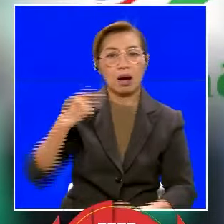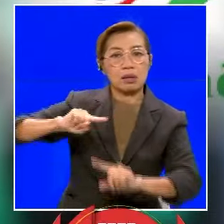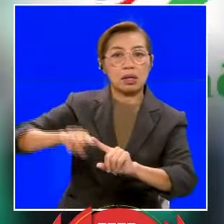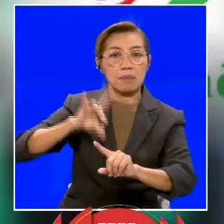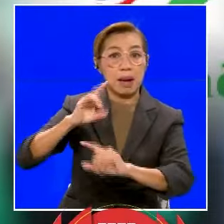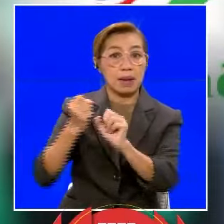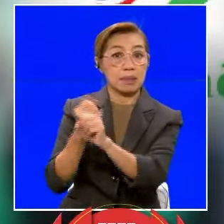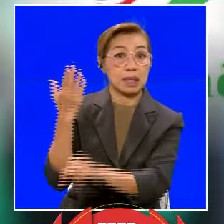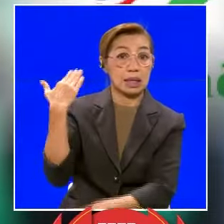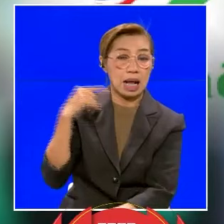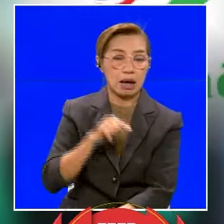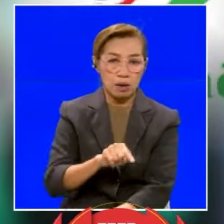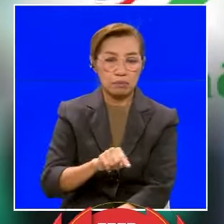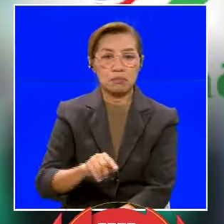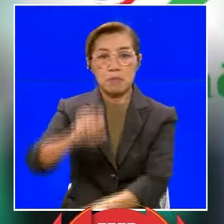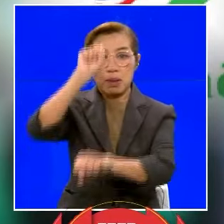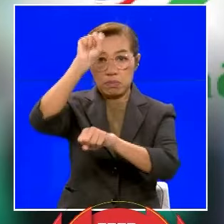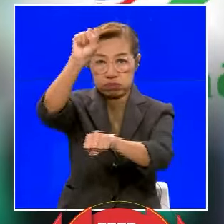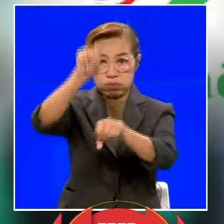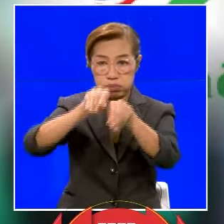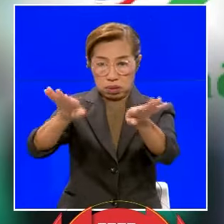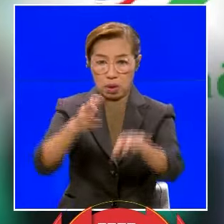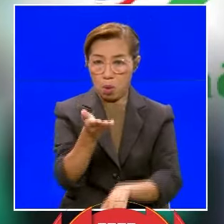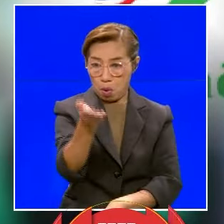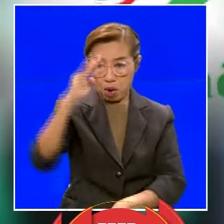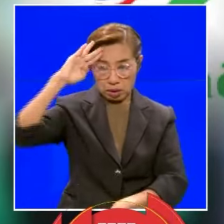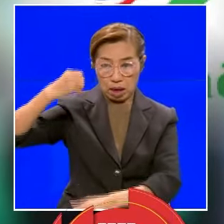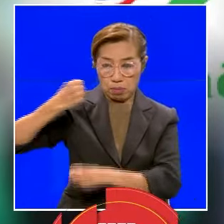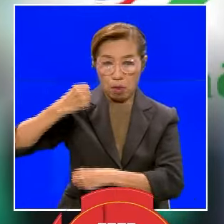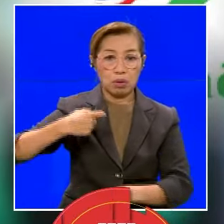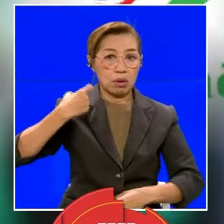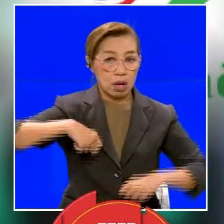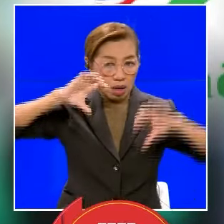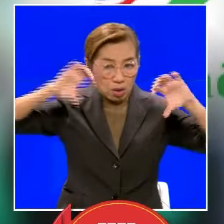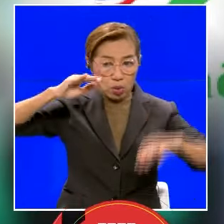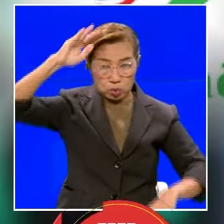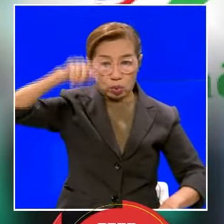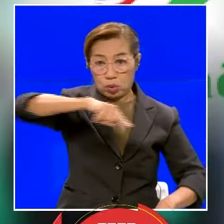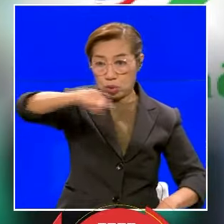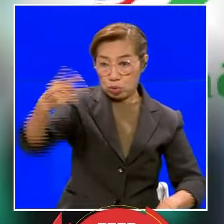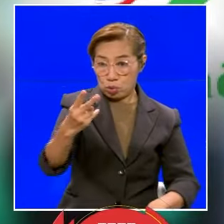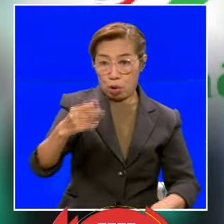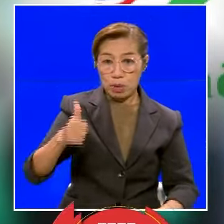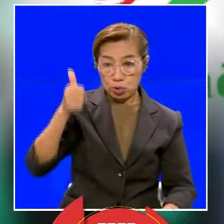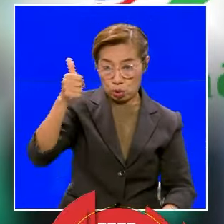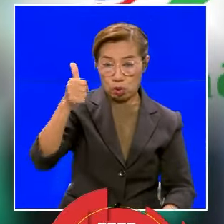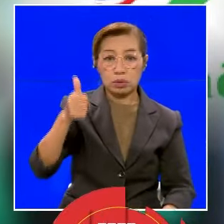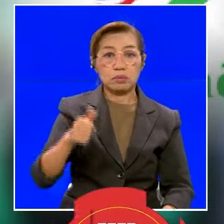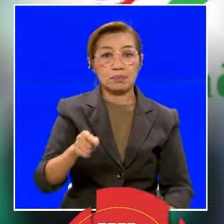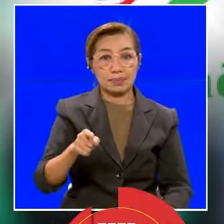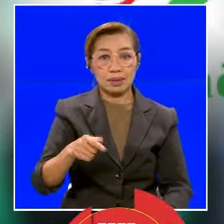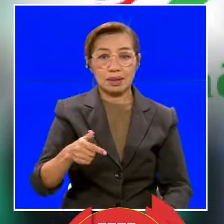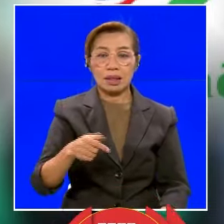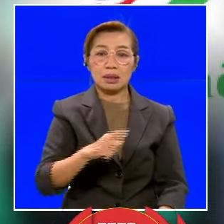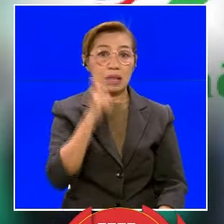แล้วก็ออกแถลงการขอให้กองทัพบกกับอัยการสูงสุดในฐานะโจทก์เนี่ยเร่งดำเนินคดีมาตรา